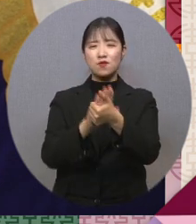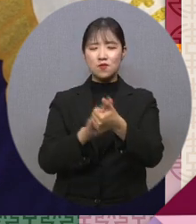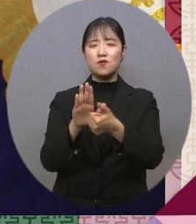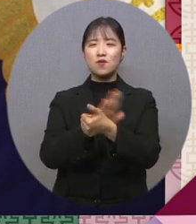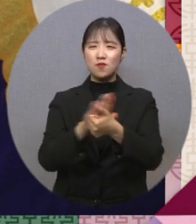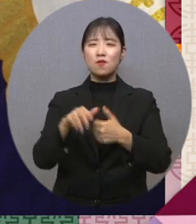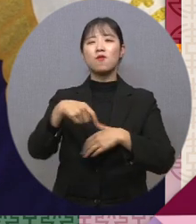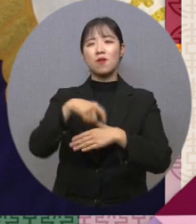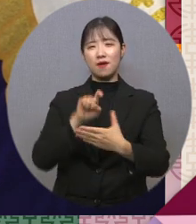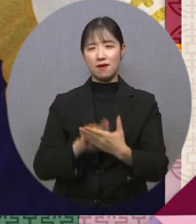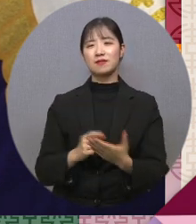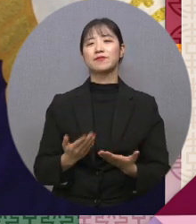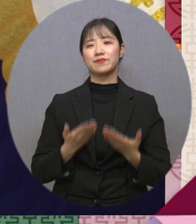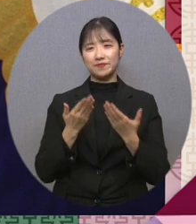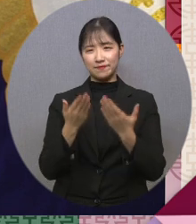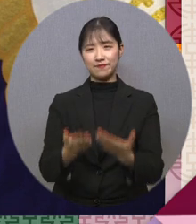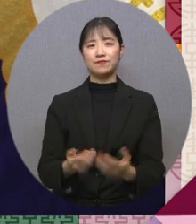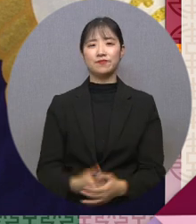마음을 전합니다.